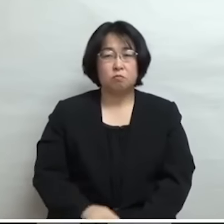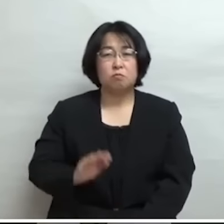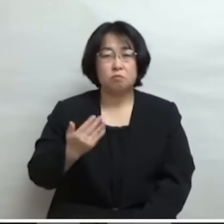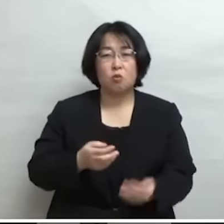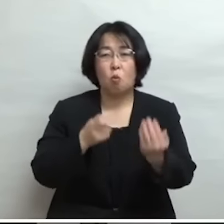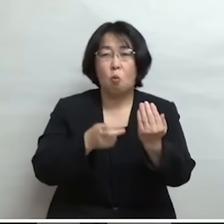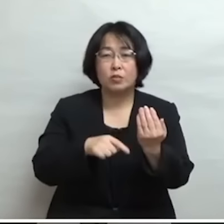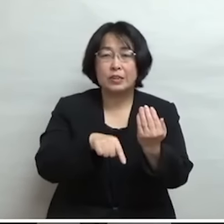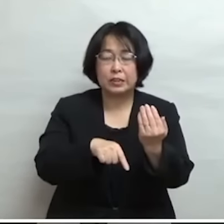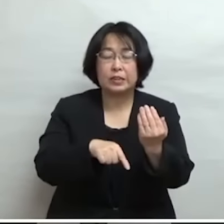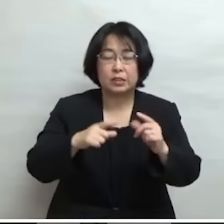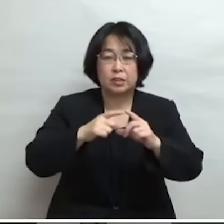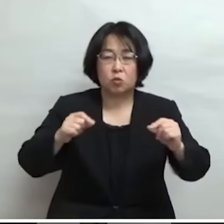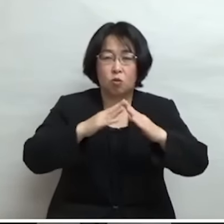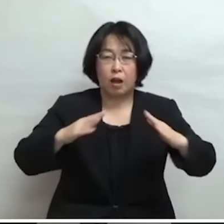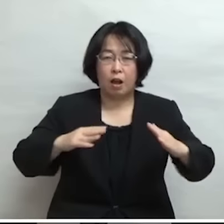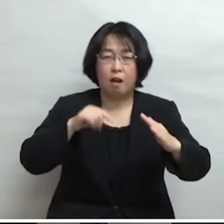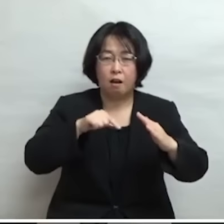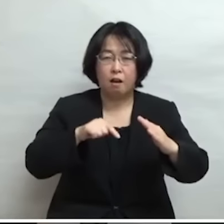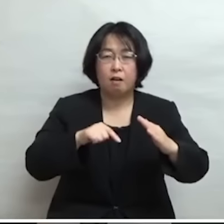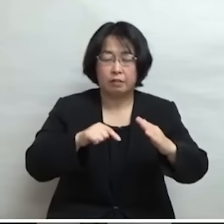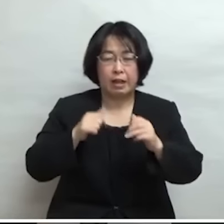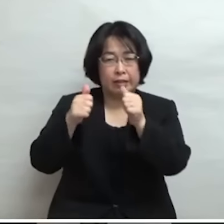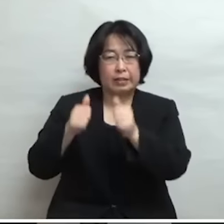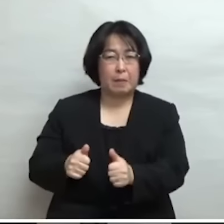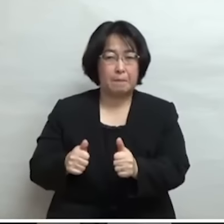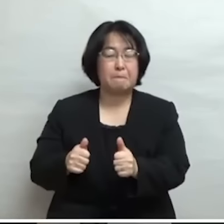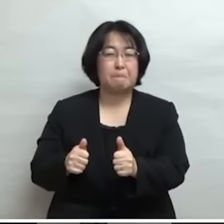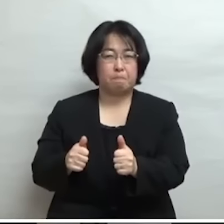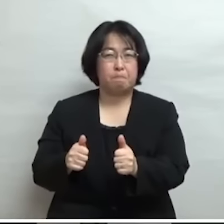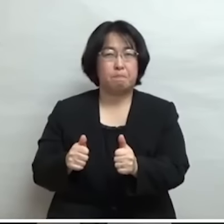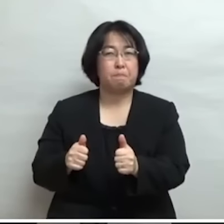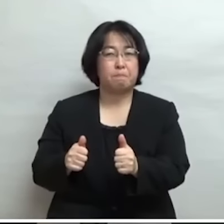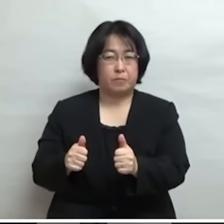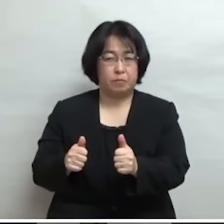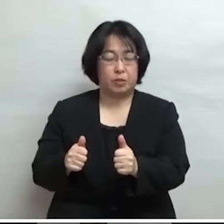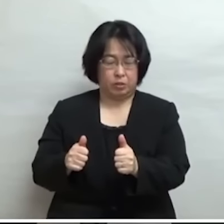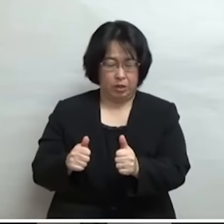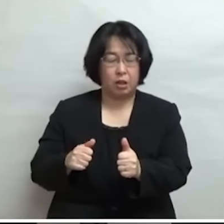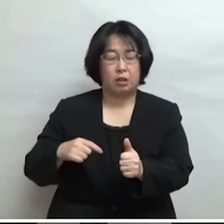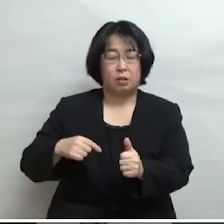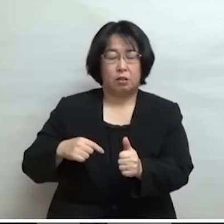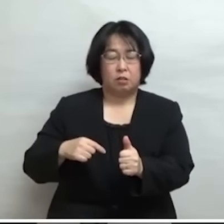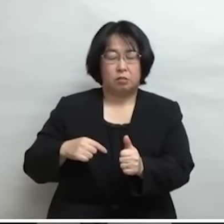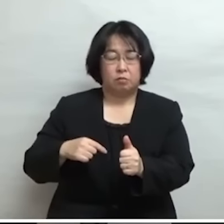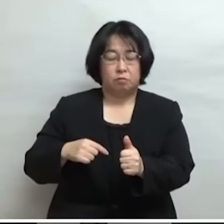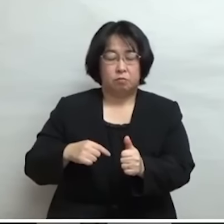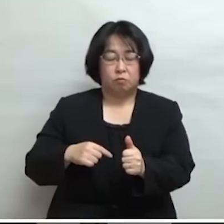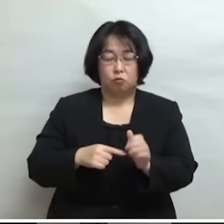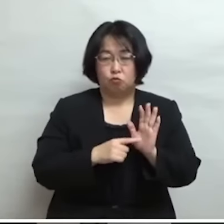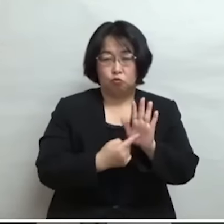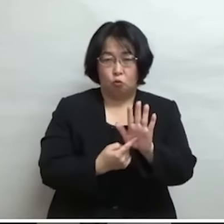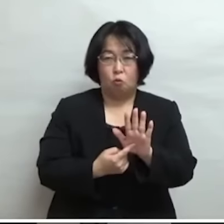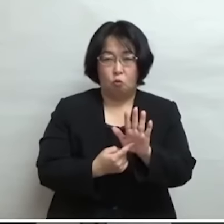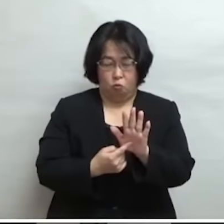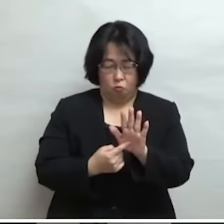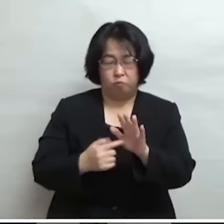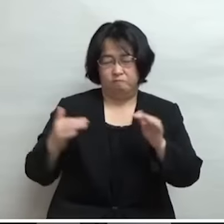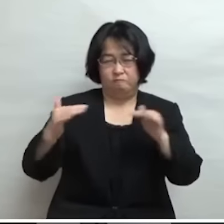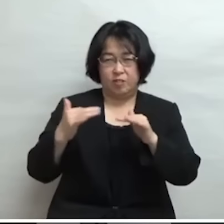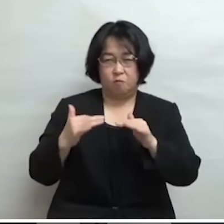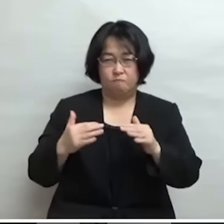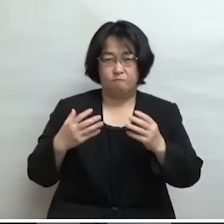において、この裁判を通じてですね、お互いのいろんな主張を議論してきたと。 で、まあ、この最高裁で決着をついたと、つけ